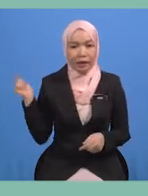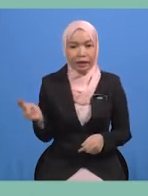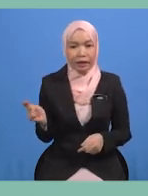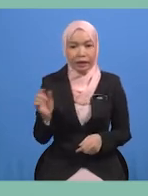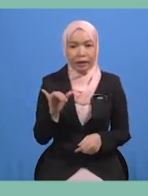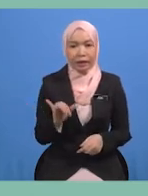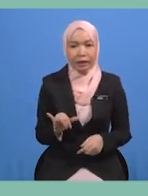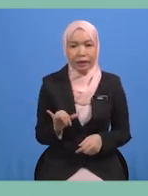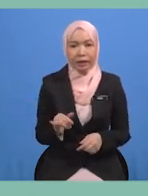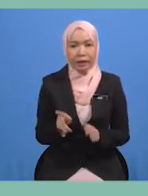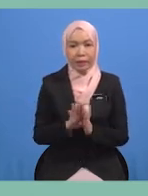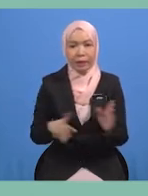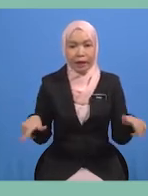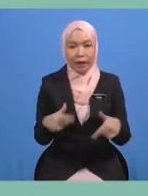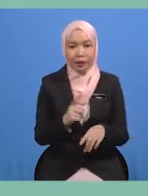berlaku di Q.